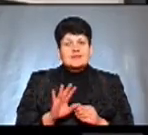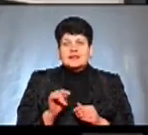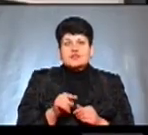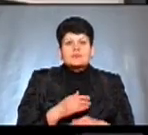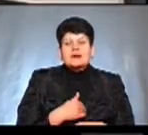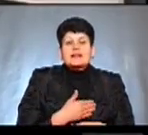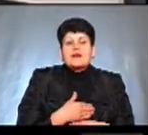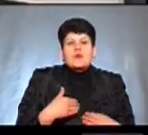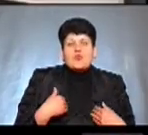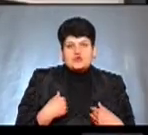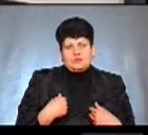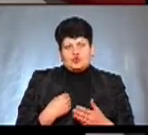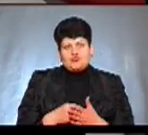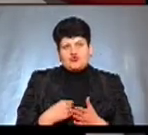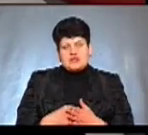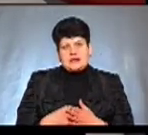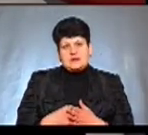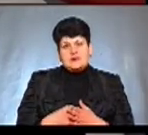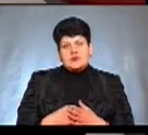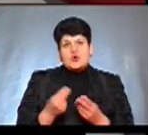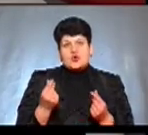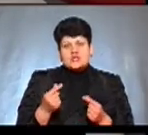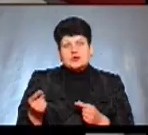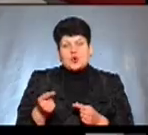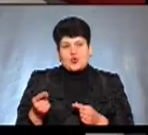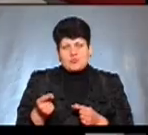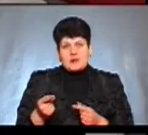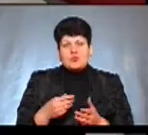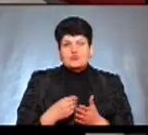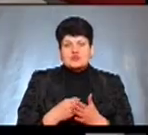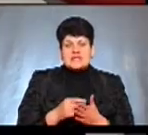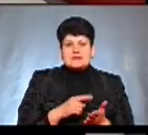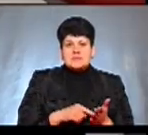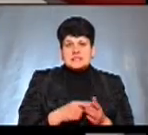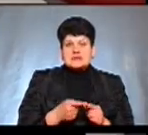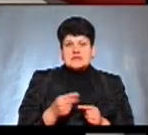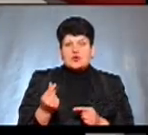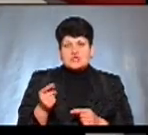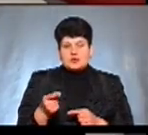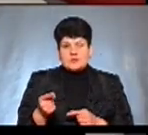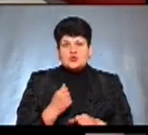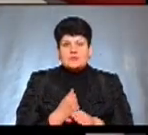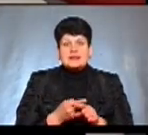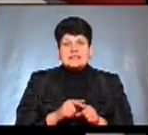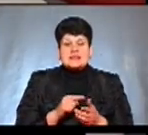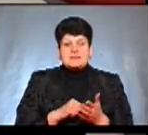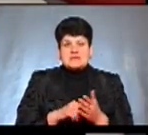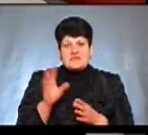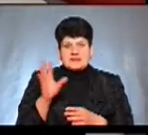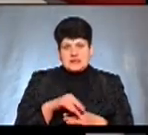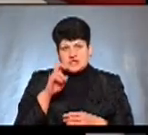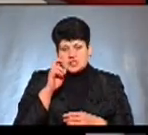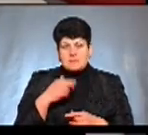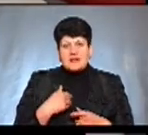не хочемо з бюджету коштів тернополян, бо бюджет міста – це кошти тернополян, зробити цей міст для всієї держави. Ми